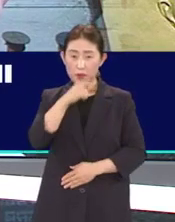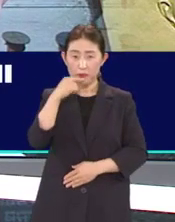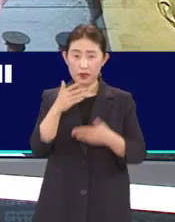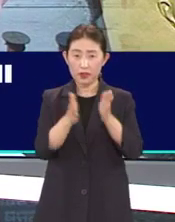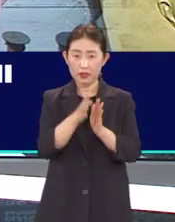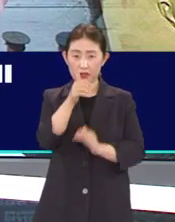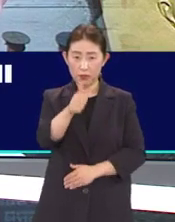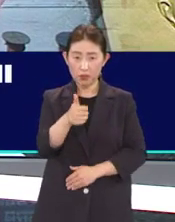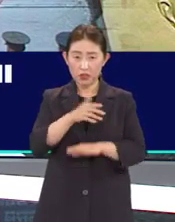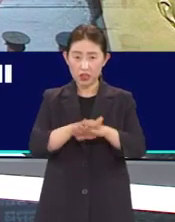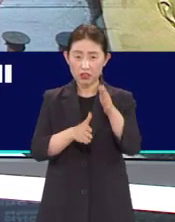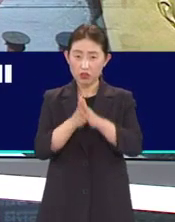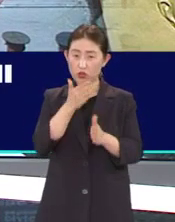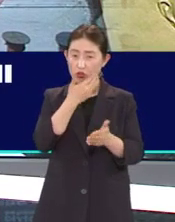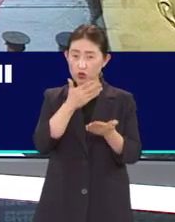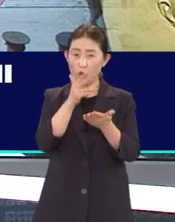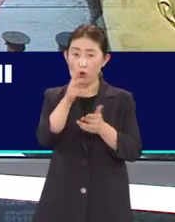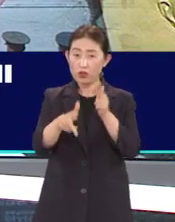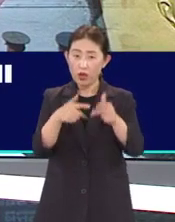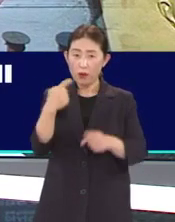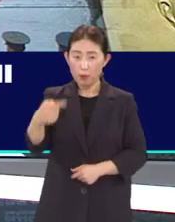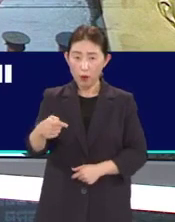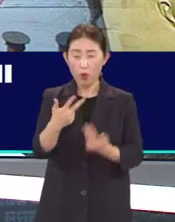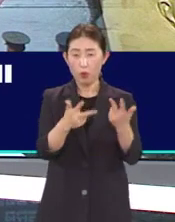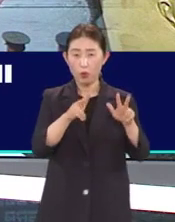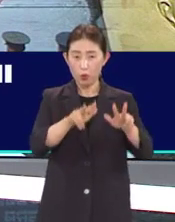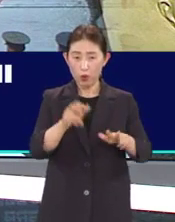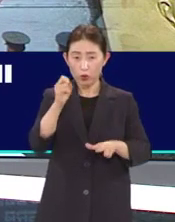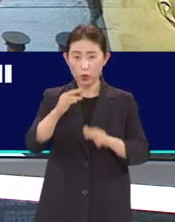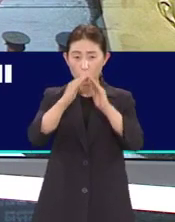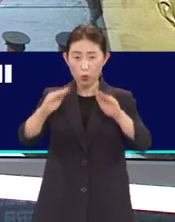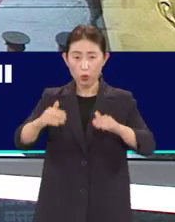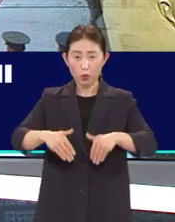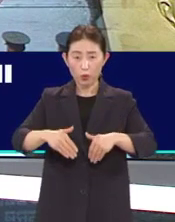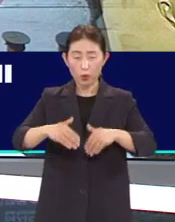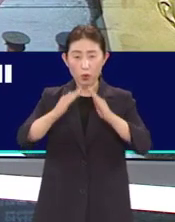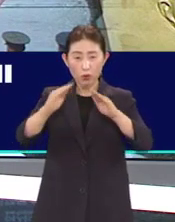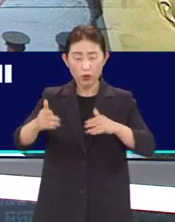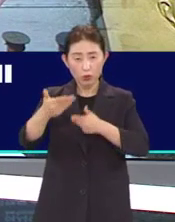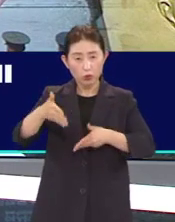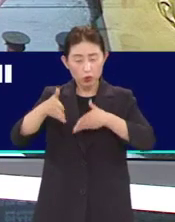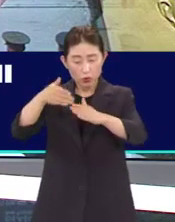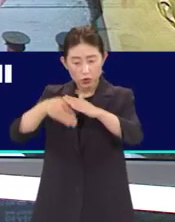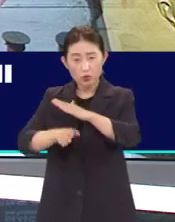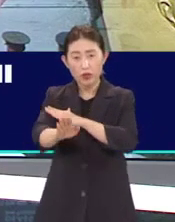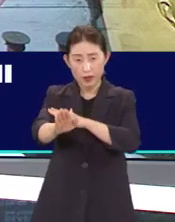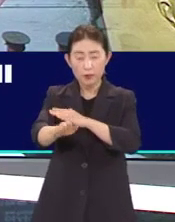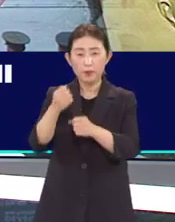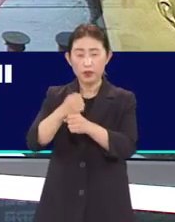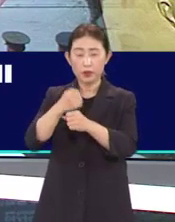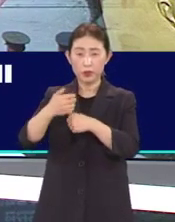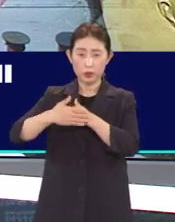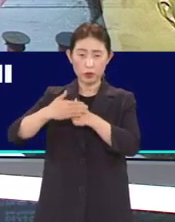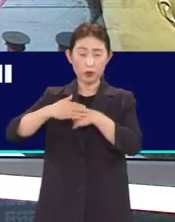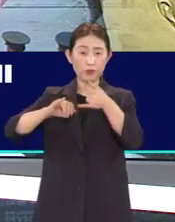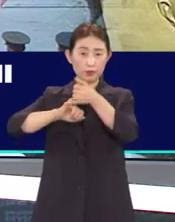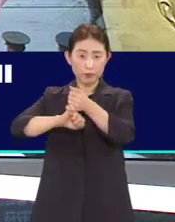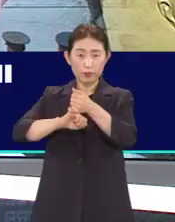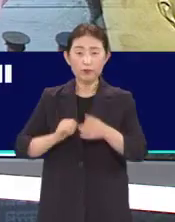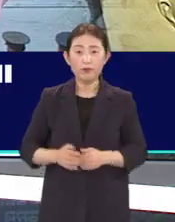대표는 대전시 현안사업인 호국 보은파크와 호남고속도로 지하화를 적극 지원하겠다고 밝혔습니다 김철진